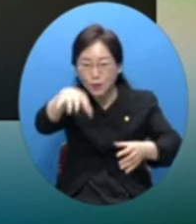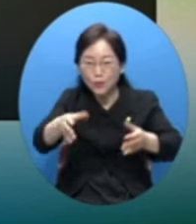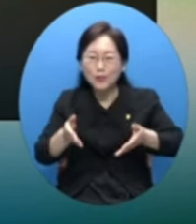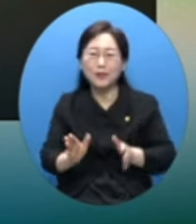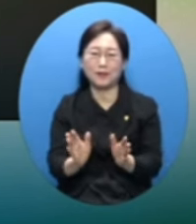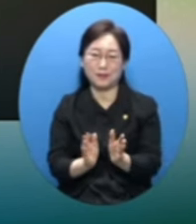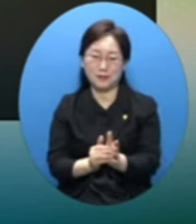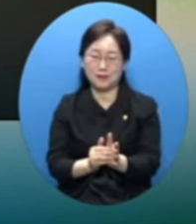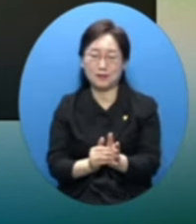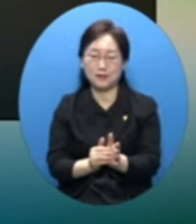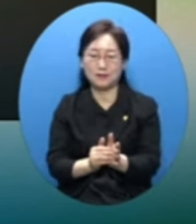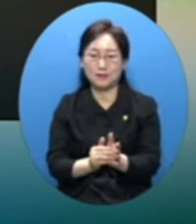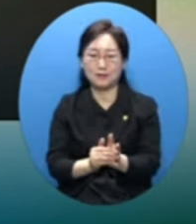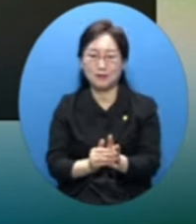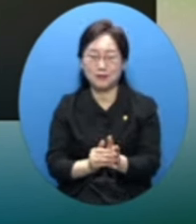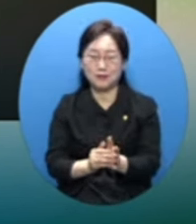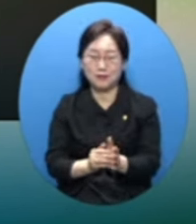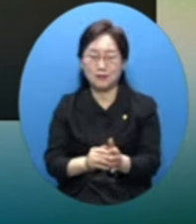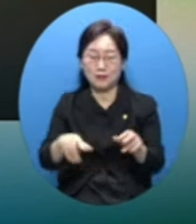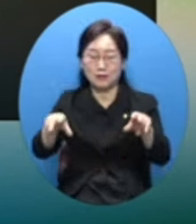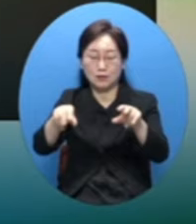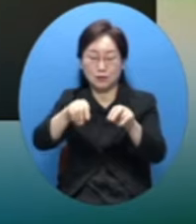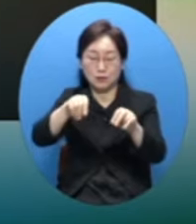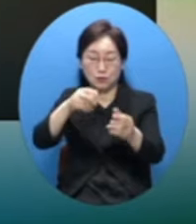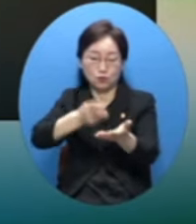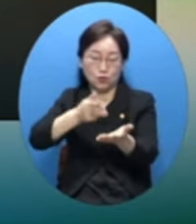이분이 총리로 취임한 다음